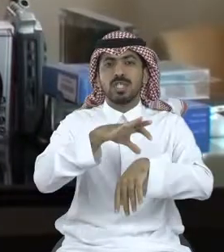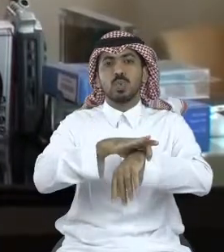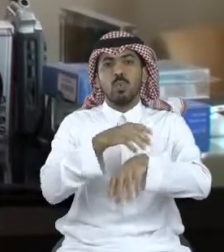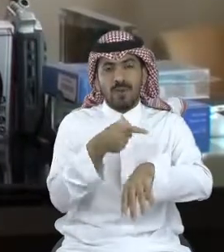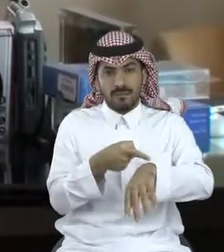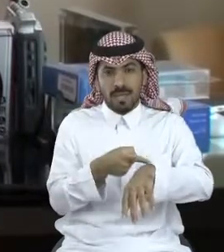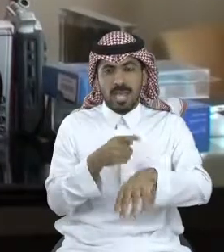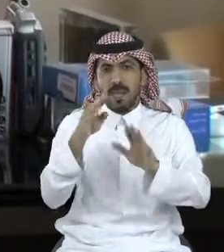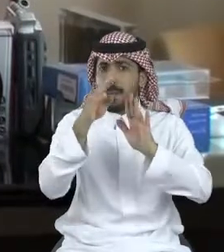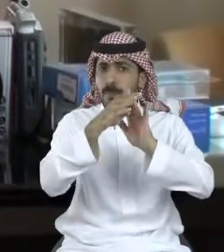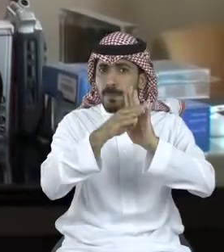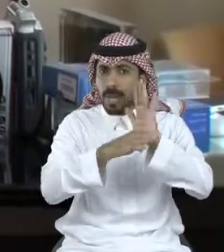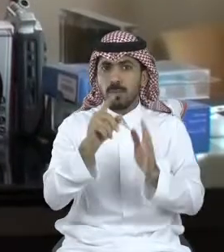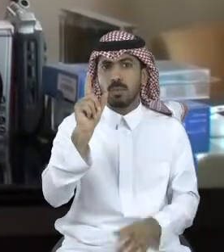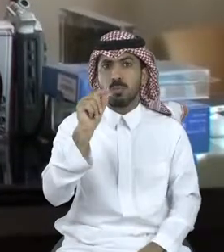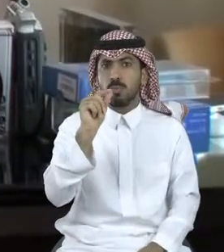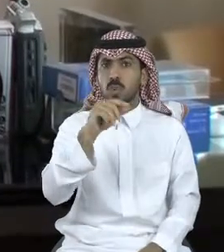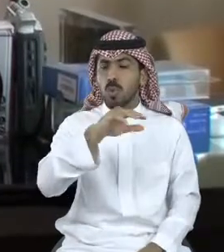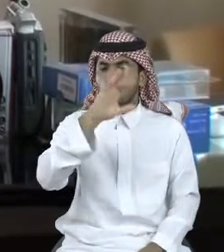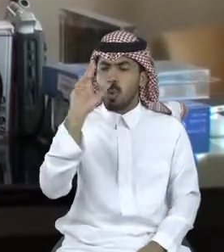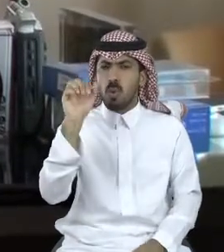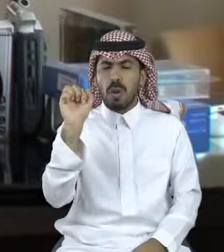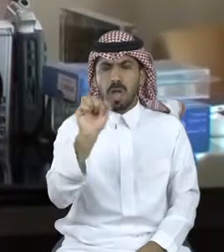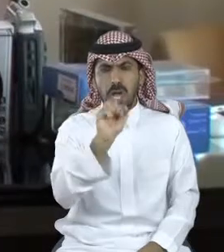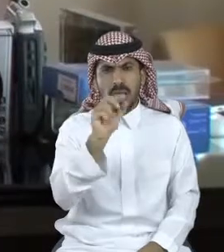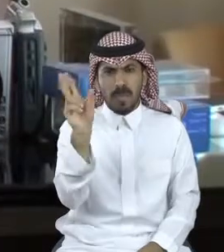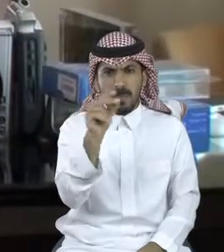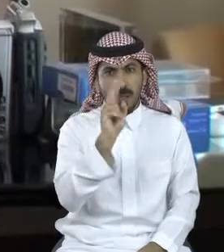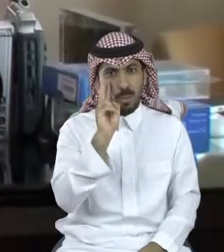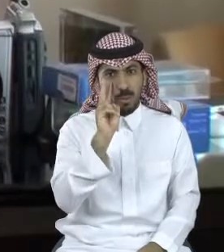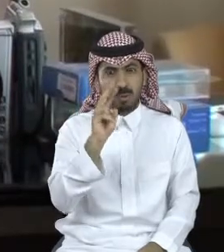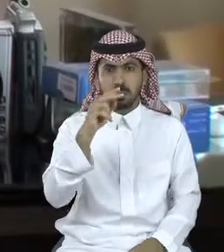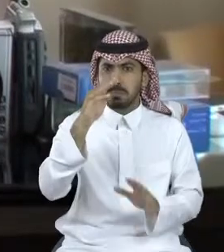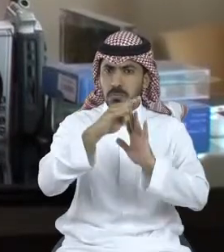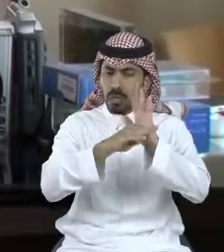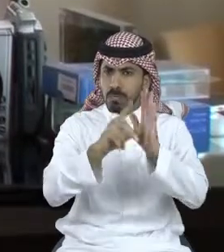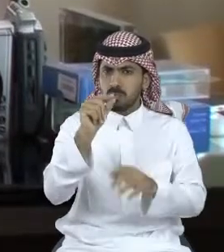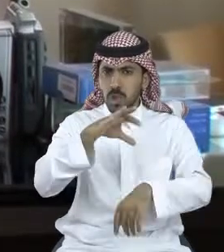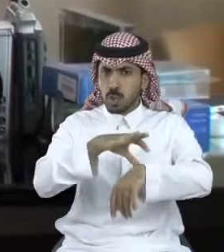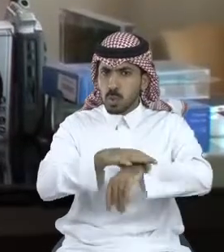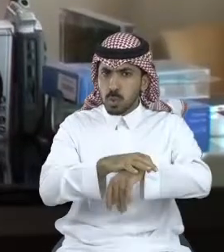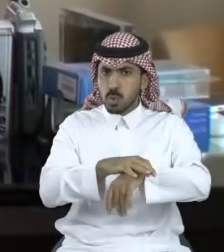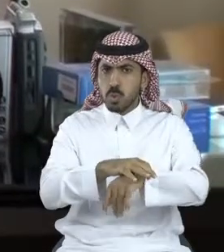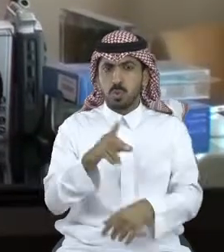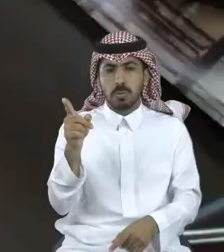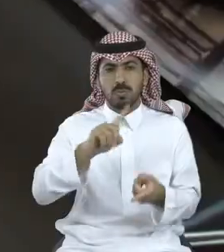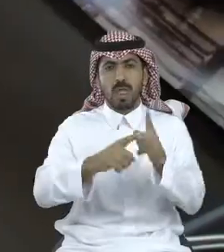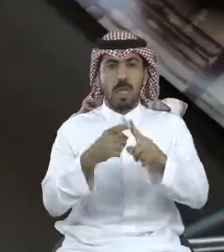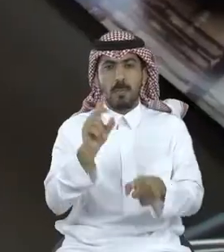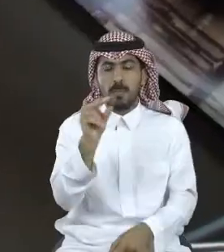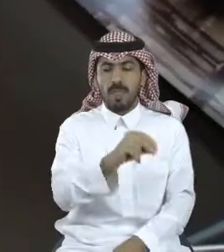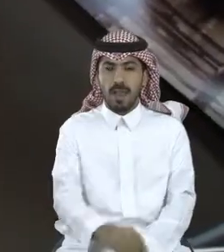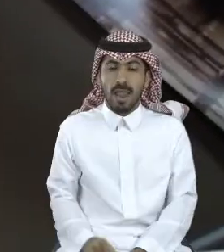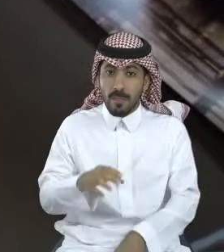نفس السوارة. البرنامج كان جدا جميل ولقيت فيه بعض الخصائص، خلونا سوا نشوف الخصائص وبالضبط السوارة سوا كيف نتعامل معها. لما